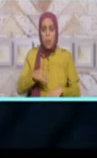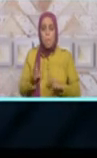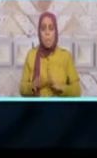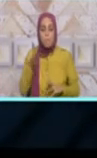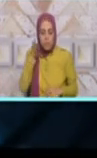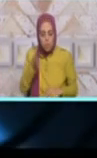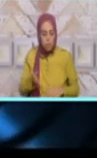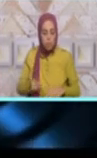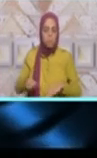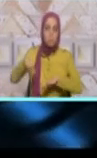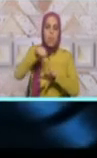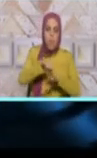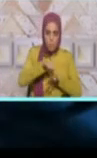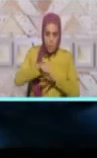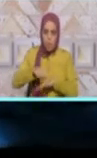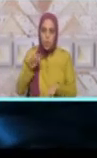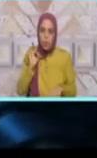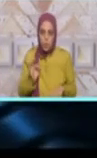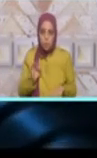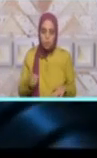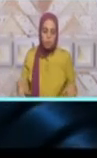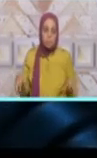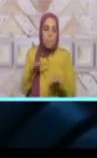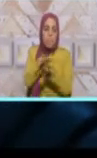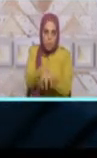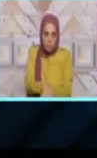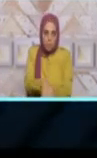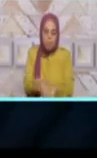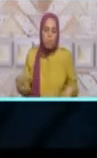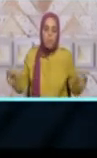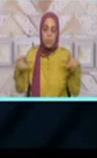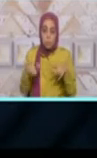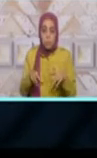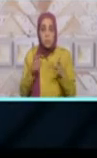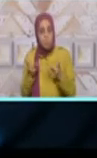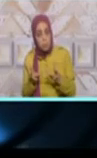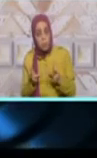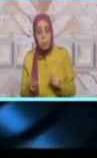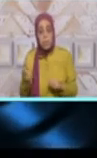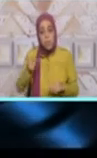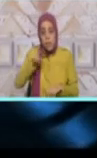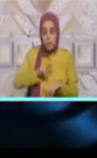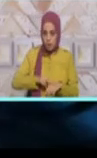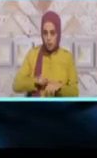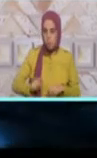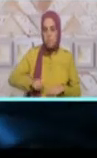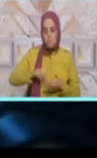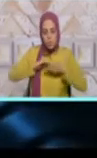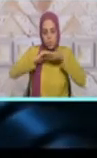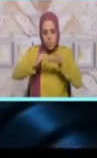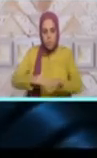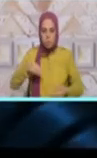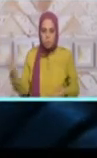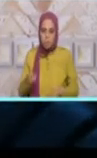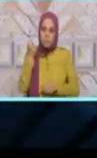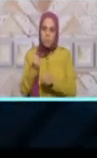طبعا عن طريق المؤسسات ان هو يتم عمل دمج اجتماعي دي، وفي منهم اللي برضه بنساعده ان هو يوجد ايجاد فرص